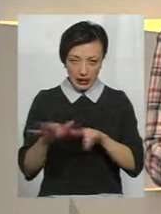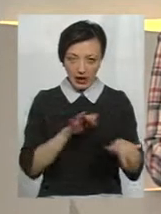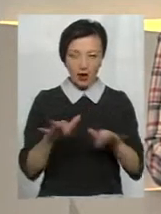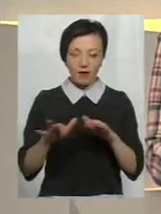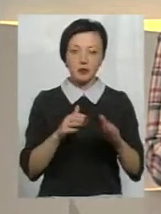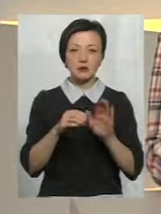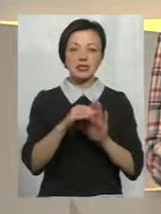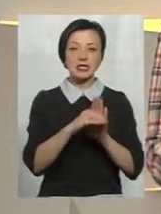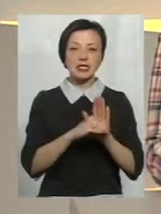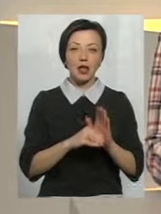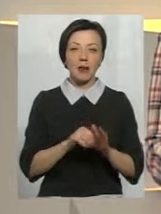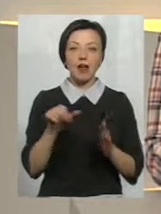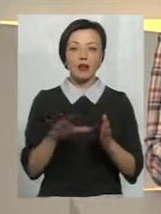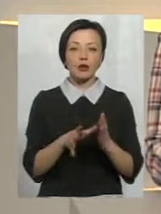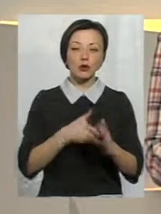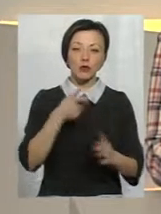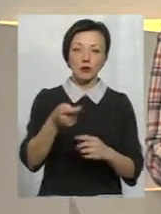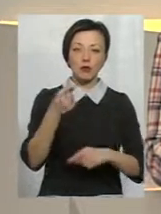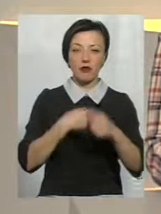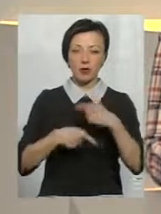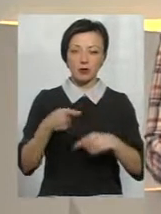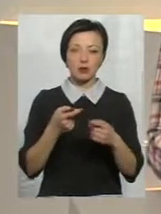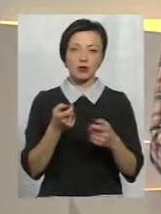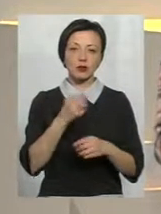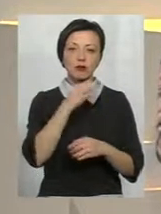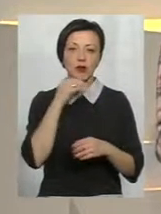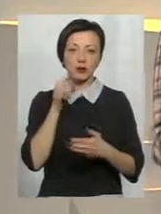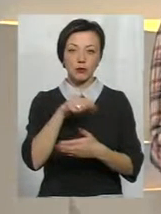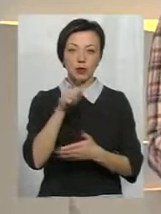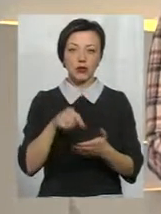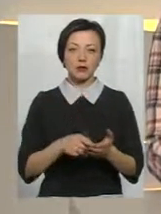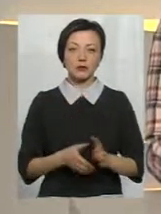систему електронних петицій? І повернемося у студію, у нас ще багато питань.